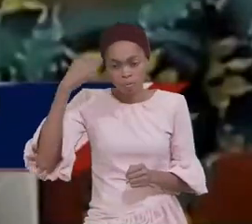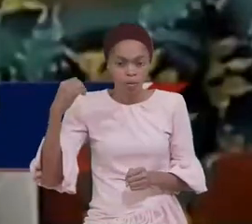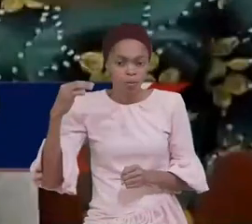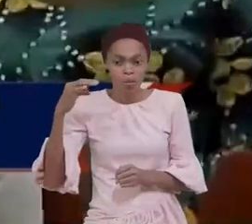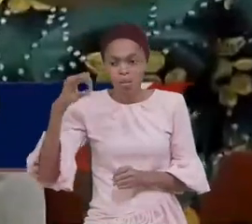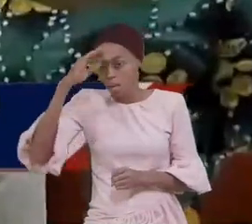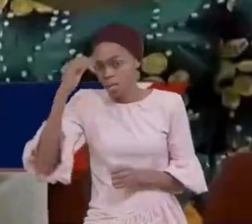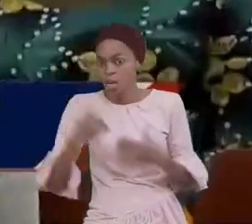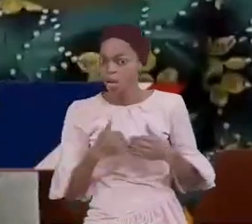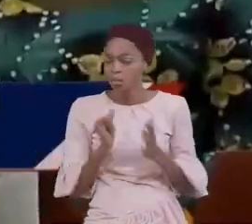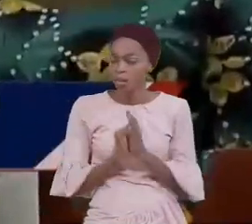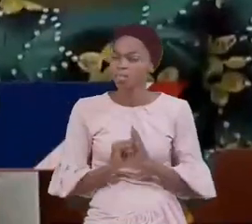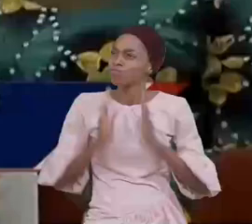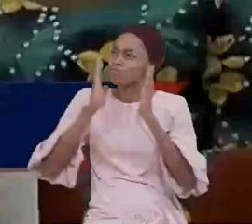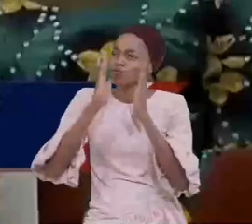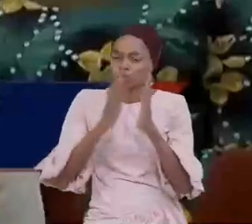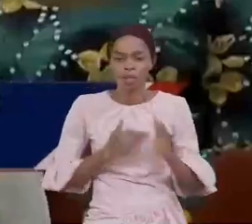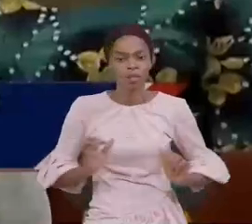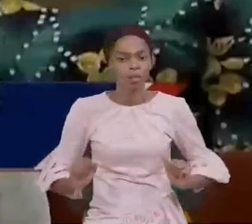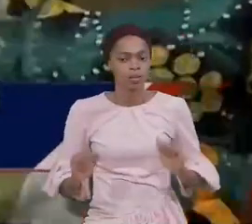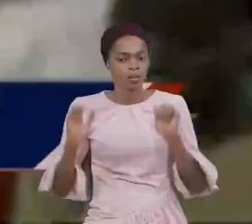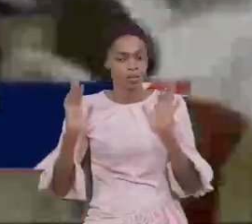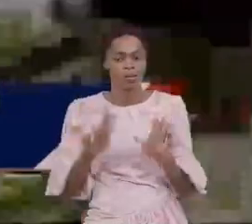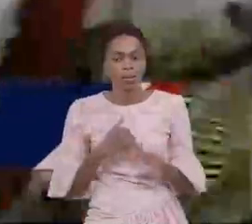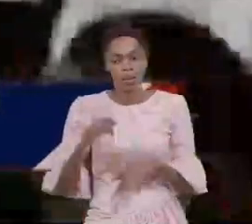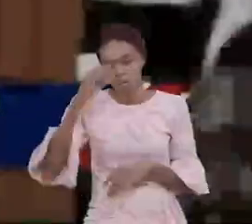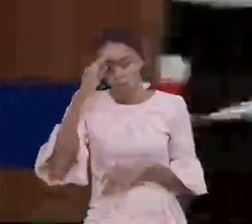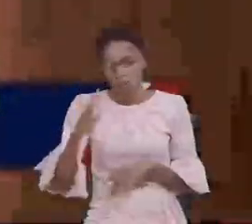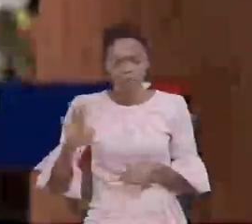Josué prit aussi toutes les villes de ses rois et